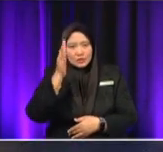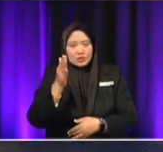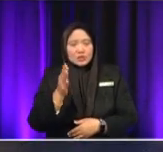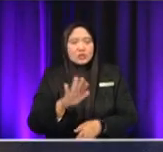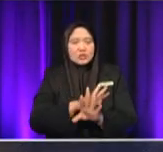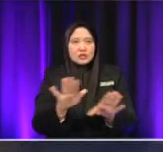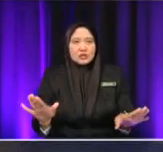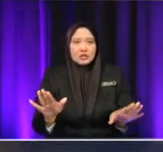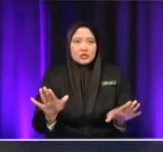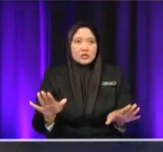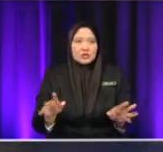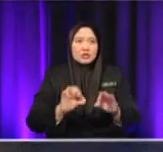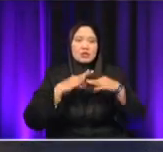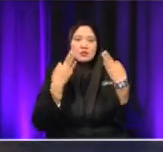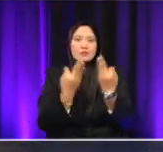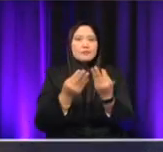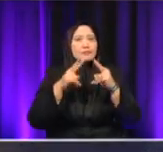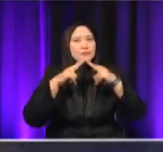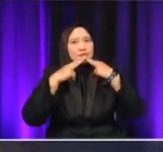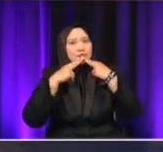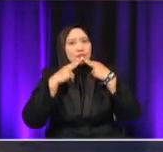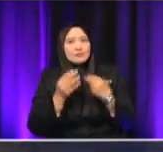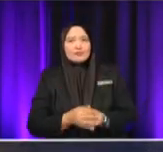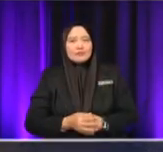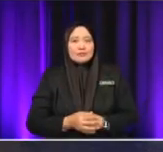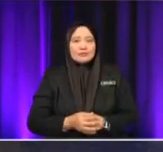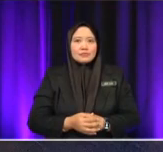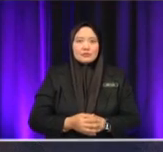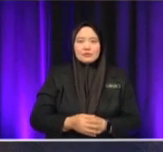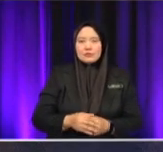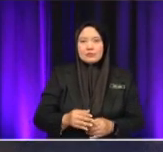anda para penuntut jangan kemana-mana